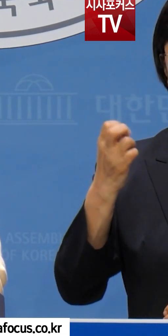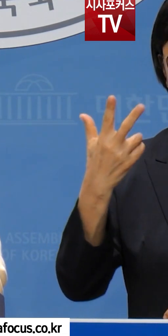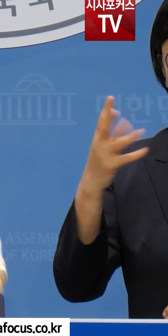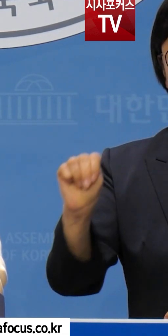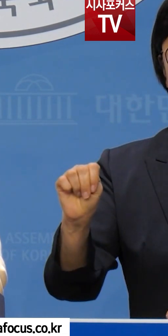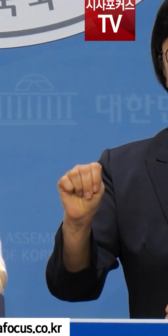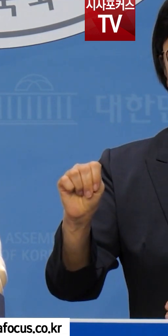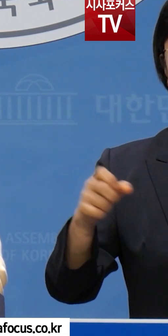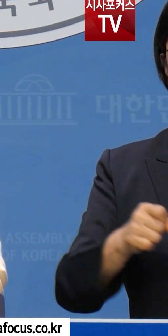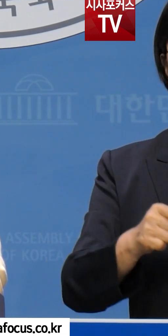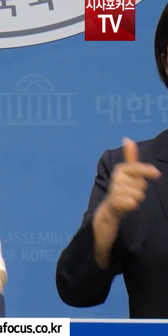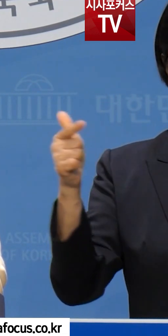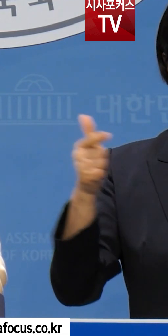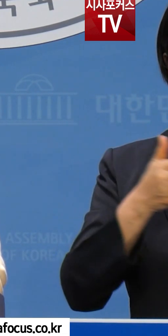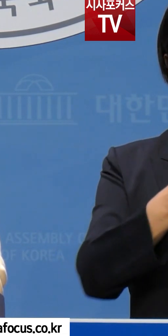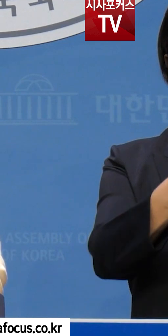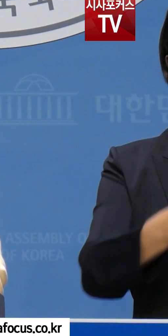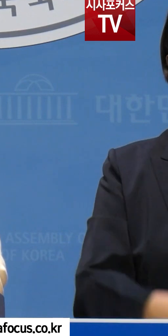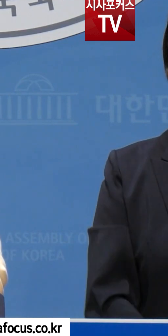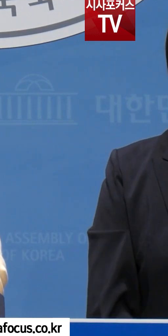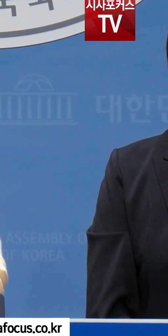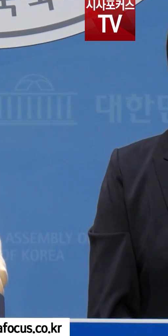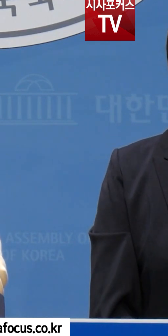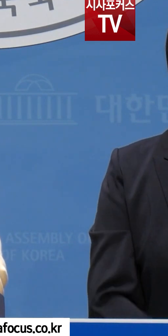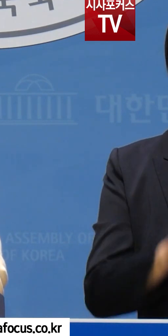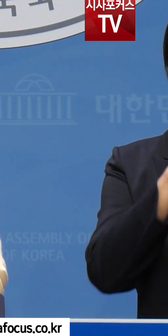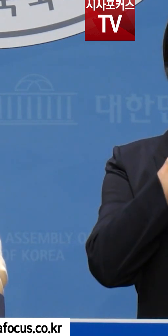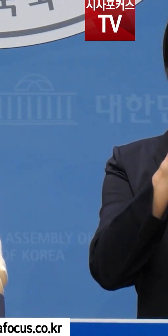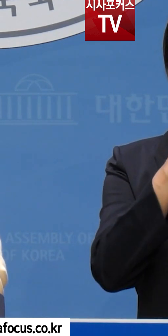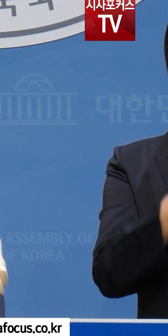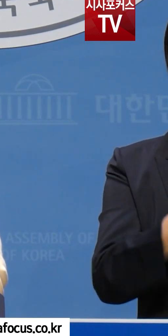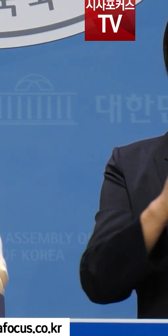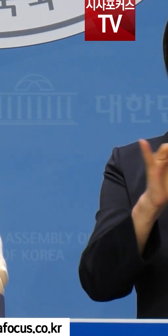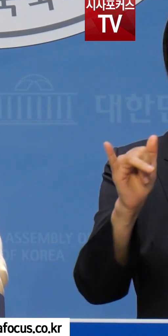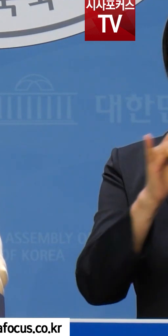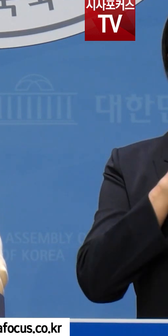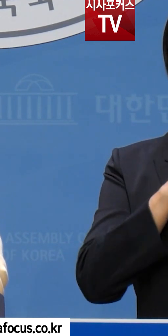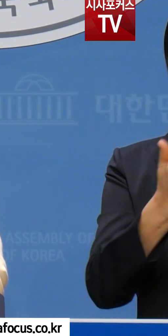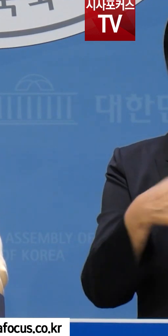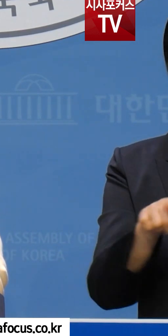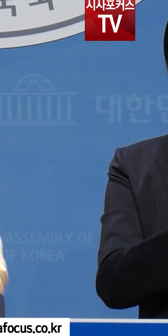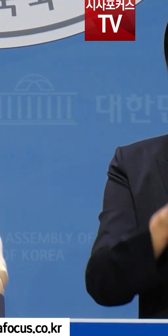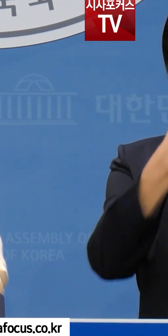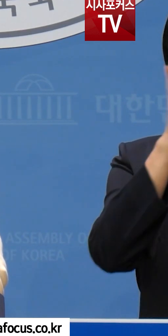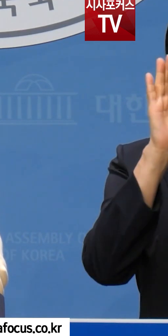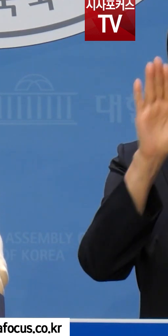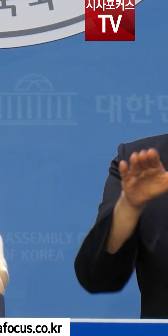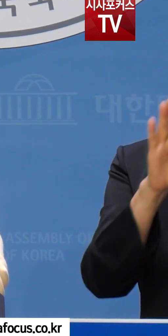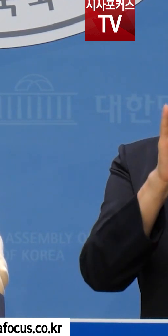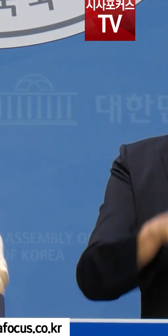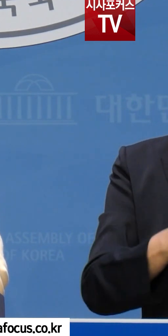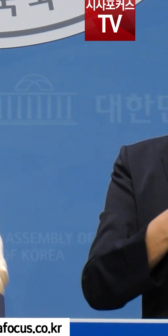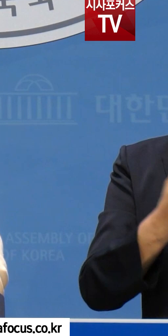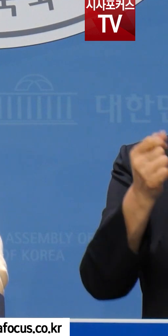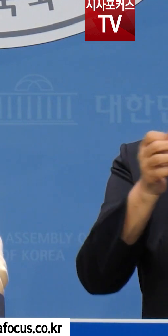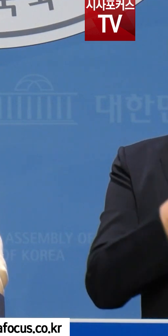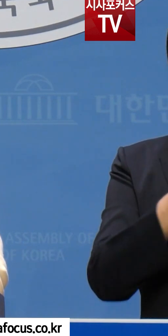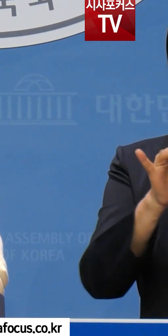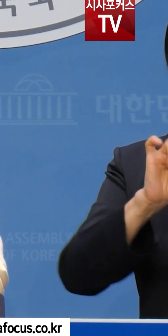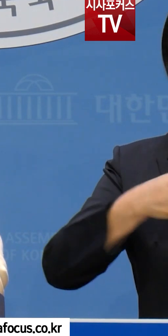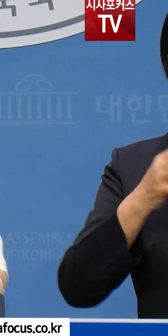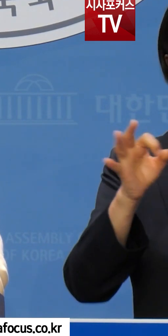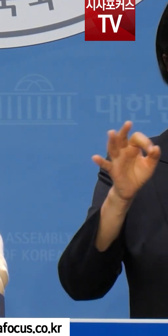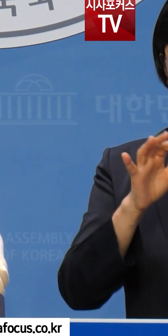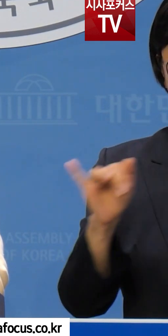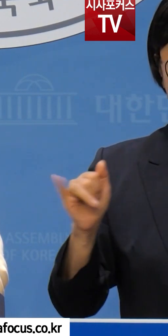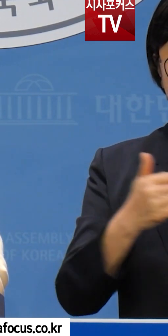3,347억 원을 증액을 요구합니다. 말뿐인 민생이 아니라 청년 미래세대, 소상공인